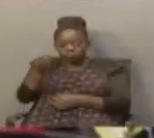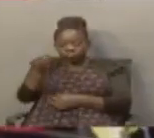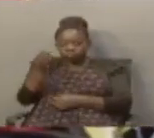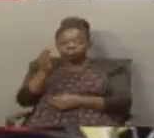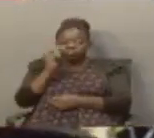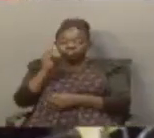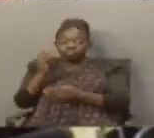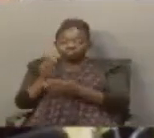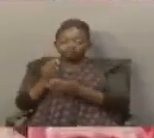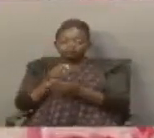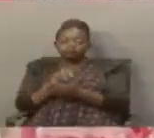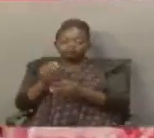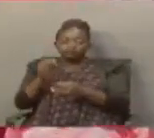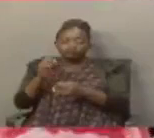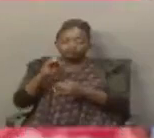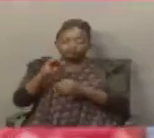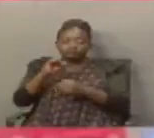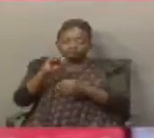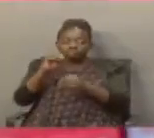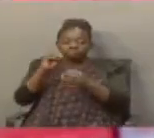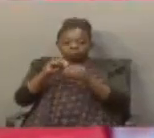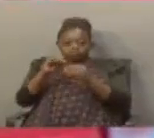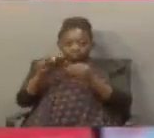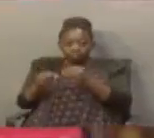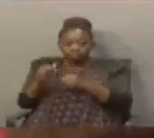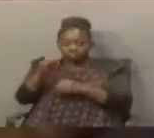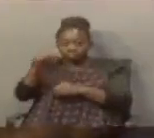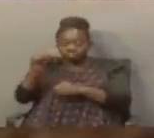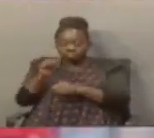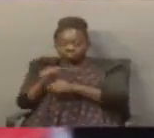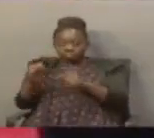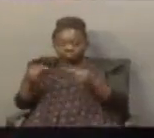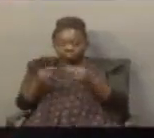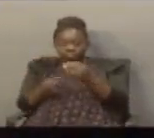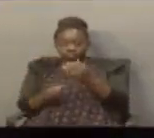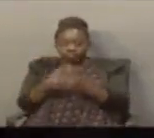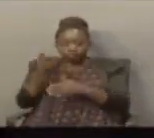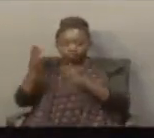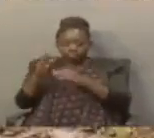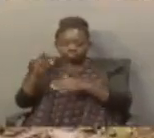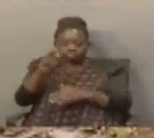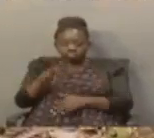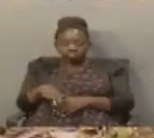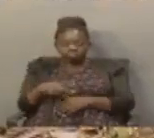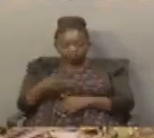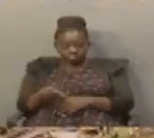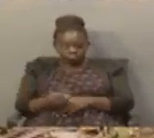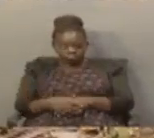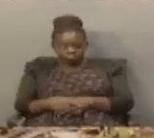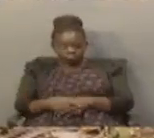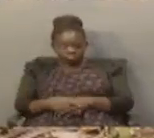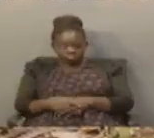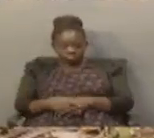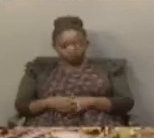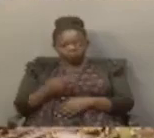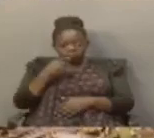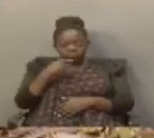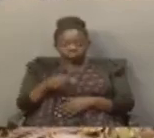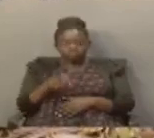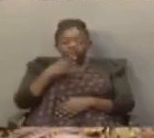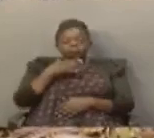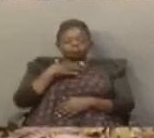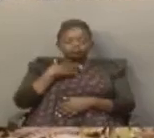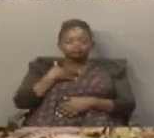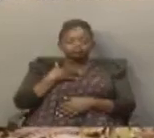kuba omwana abadde bweru nga talina kyamuwa ng'alumiriza nti kyekimu ku byavuddeko omukolo okuyiika. Yangamba